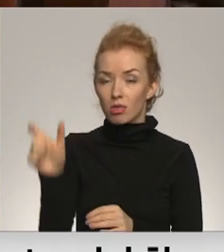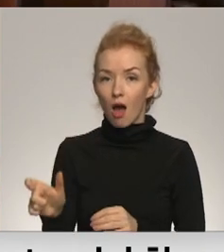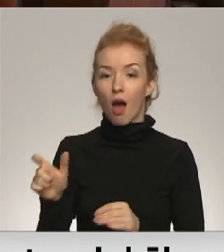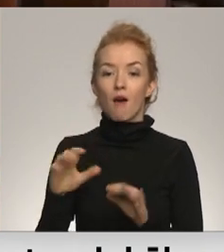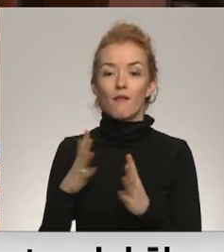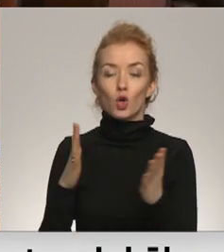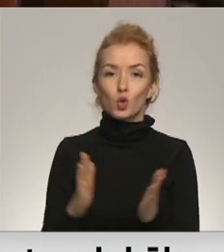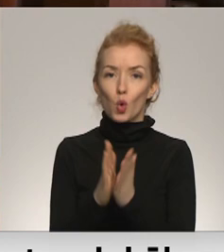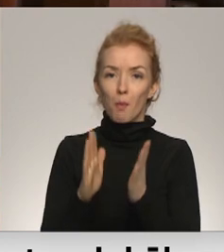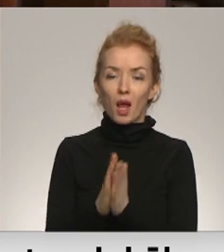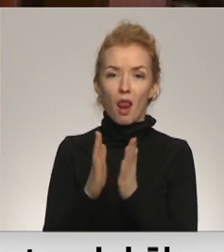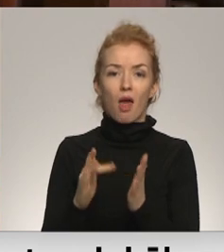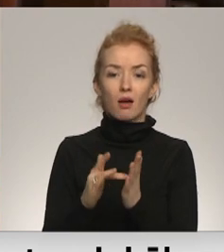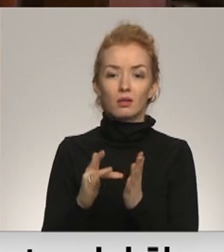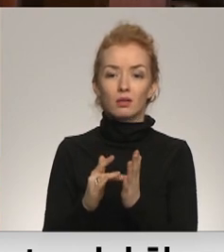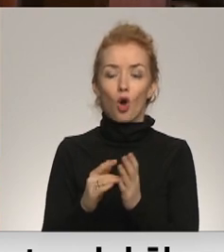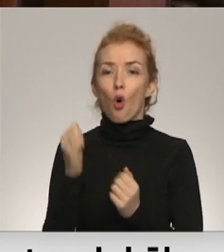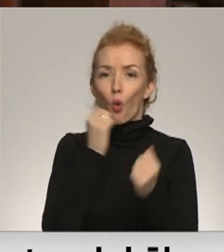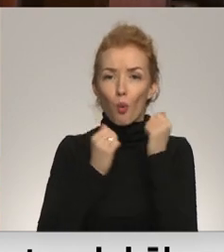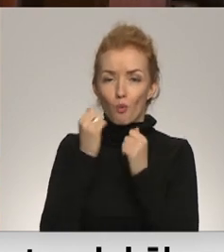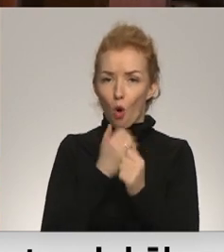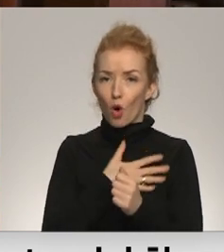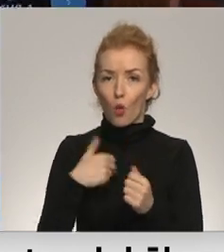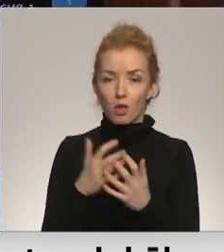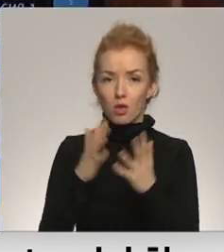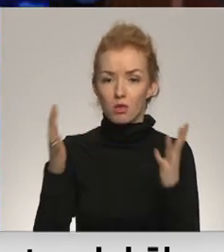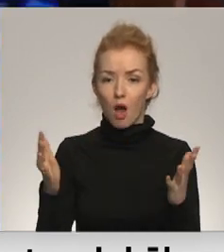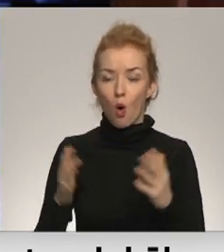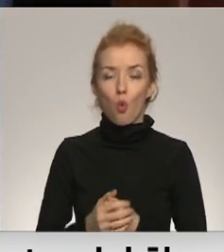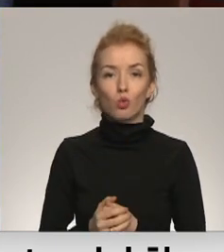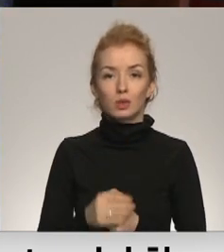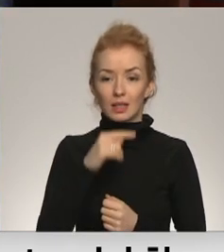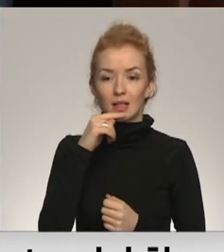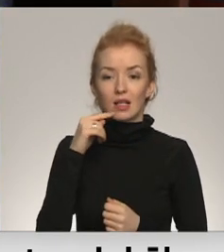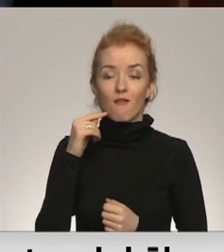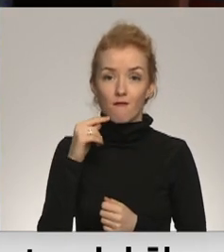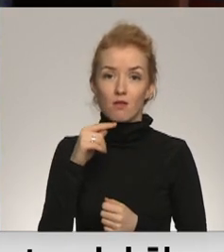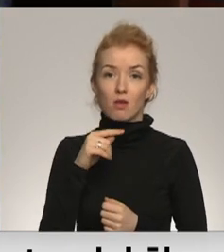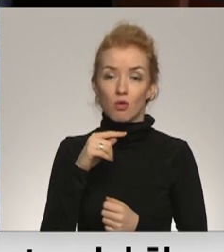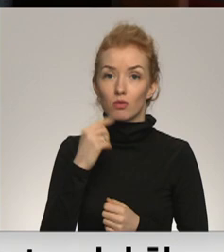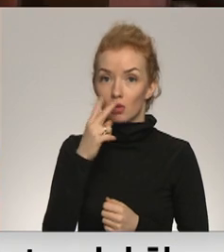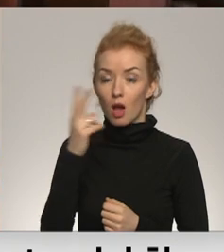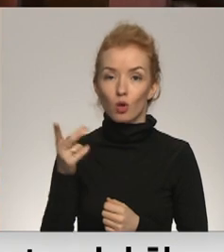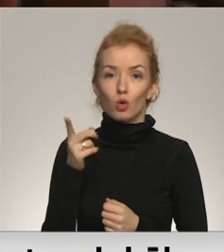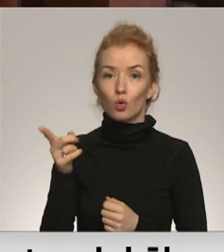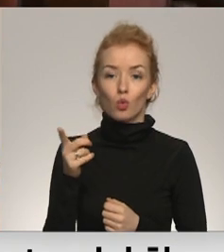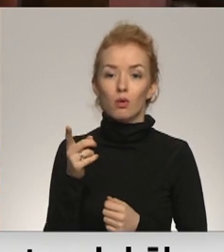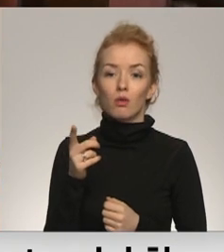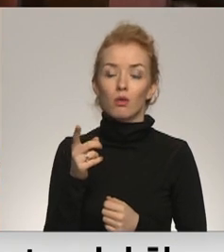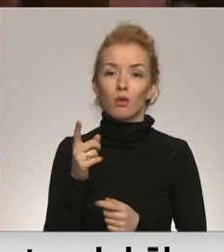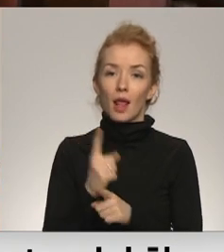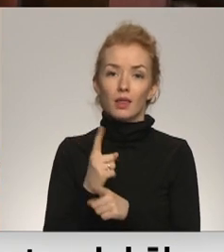Vai dziedātāji, vai jubilāri kaut ko. Humora ļoti daudz ir. Kas saka, tur Krievija grib skatīties, tur nav ko nosodīt.